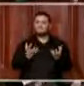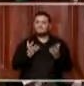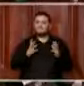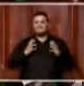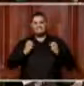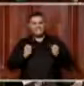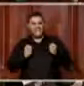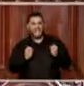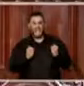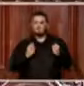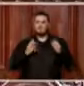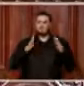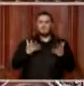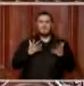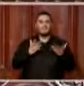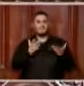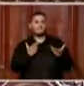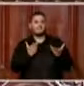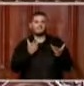بل في العالم